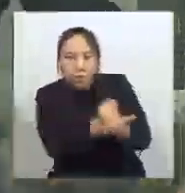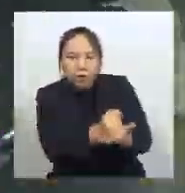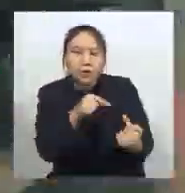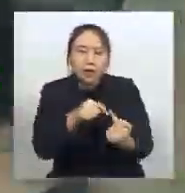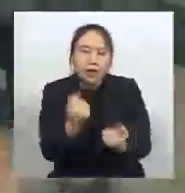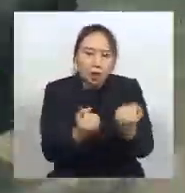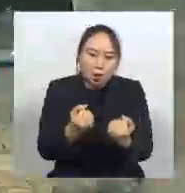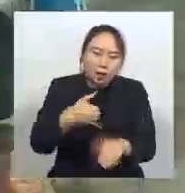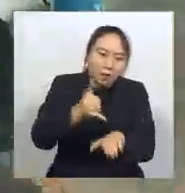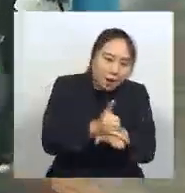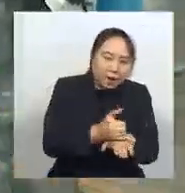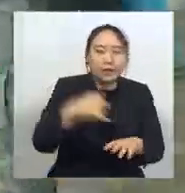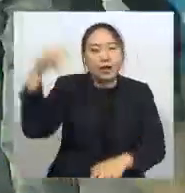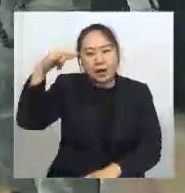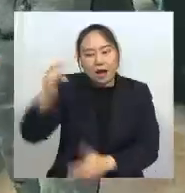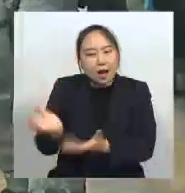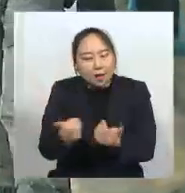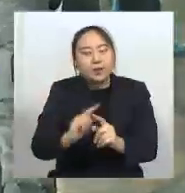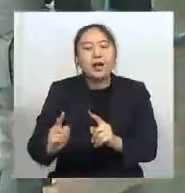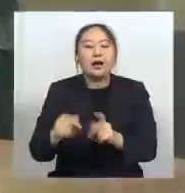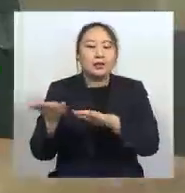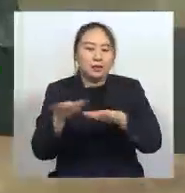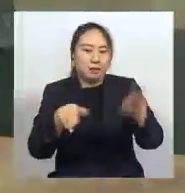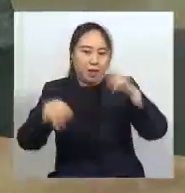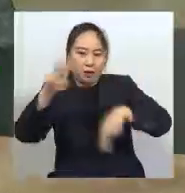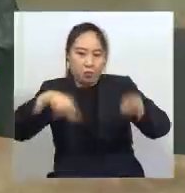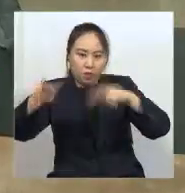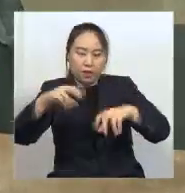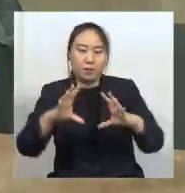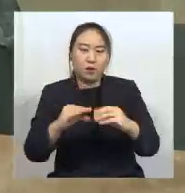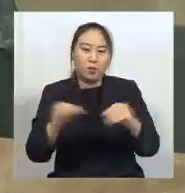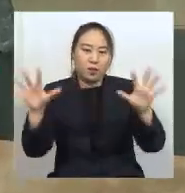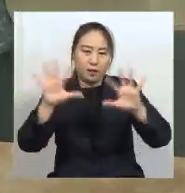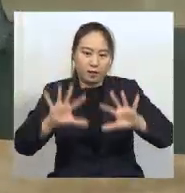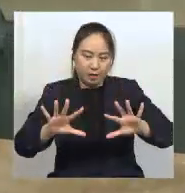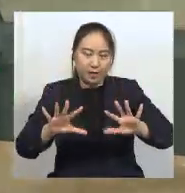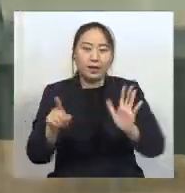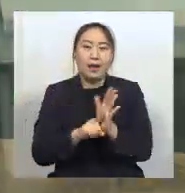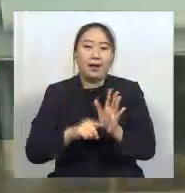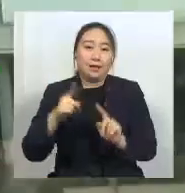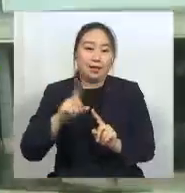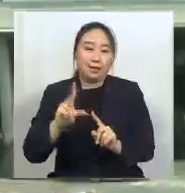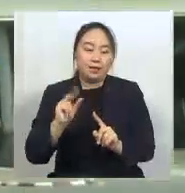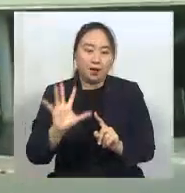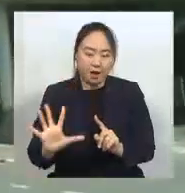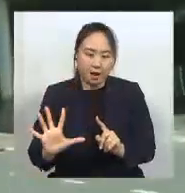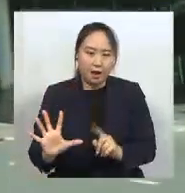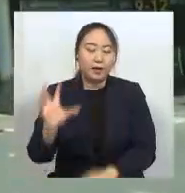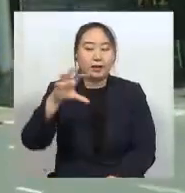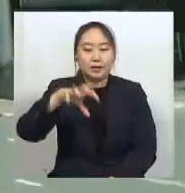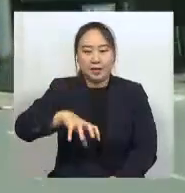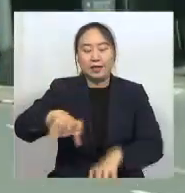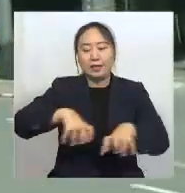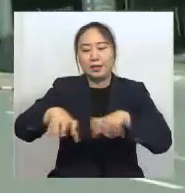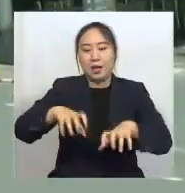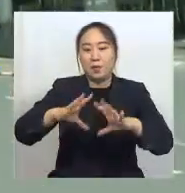าศเตรียมความพร้อมด้านการรักษาความปลอดภัยการประชุมสุดยอดอาเซียนครั้งที่35ภายในสถานที่จัดการ